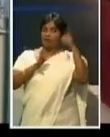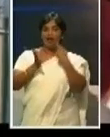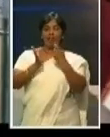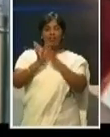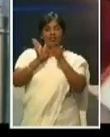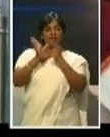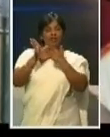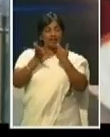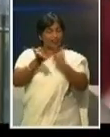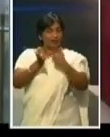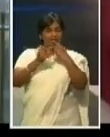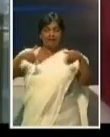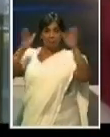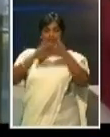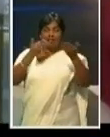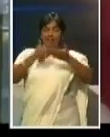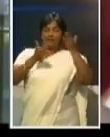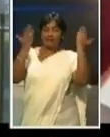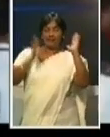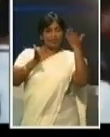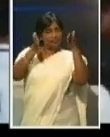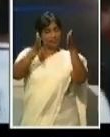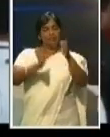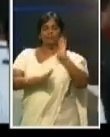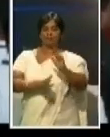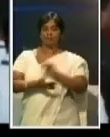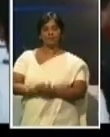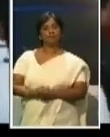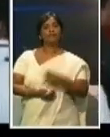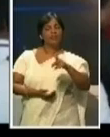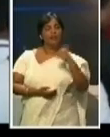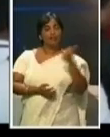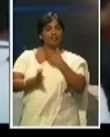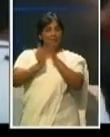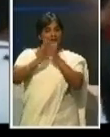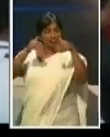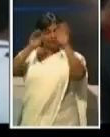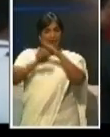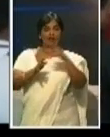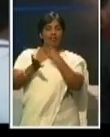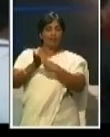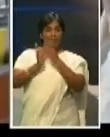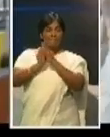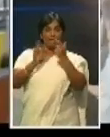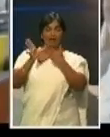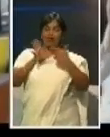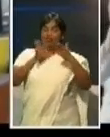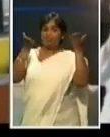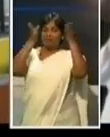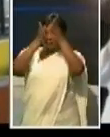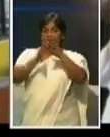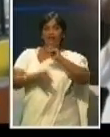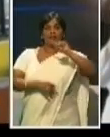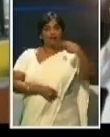රුවන්වැලි මහසෑය මළුවේදී ඉදිකළ විශේෂ මණ්ඩපයේ තැන්පත් කිරීමට නියමිතයි. නව චූඩාමාණික්ක රුවන්වැලි මහසෑයේ පළඳවීම සිදු